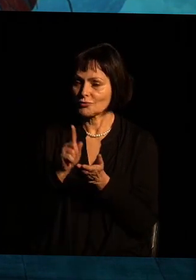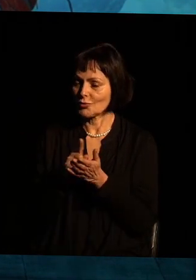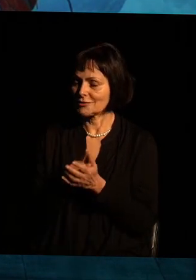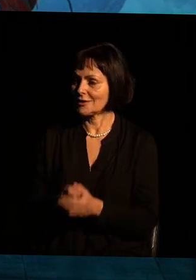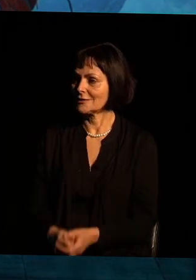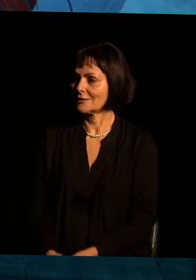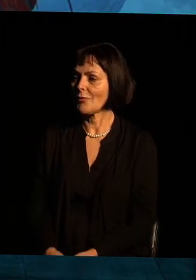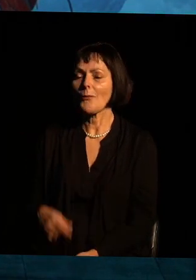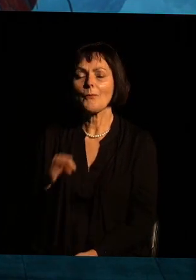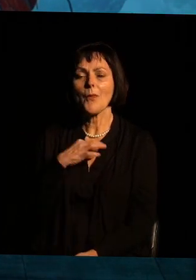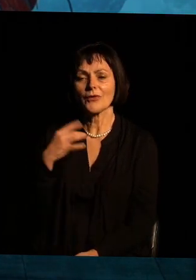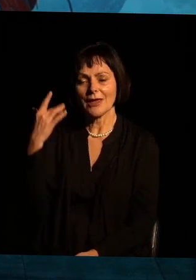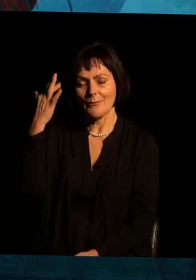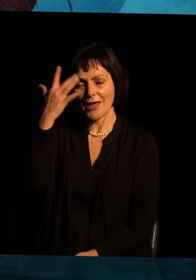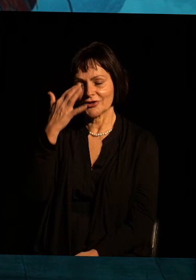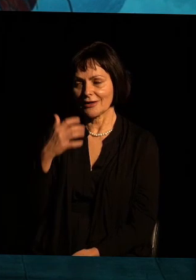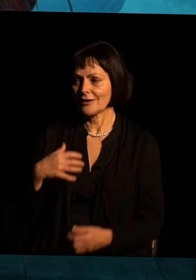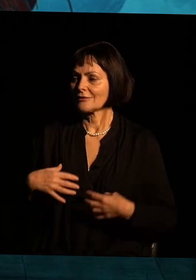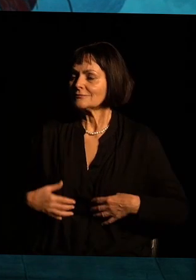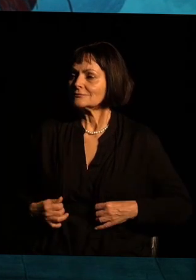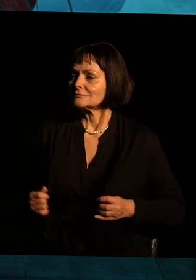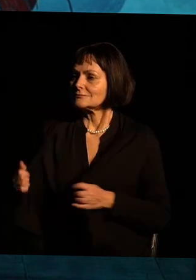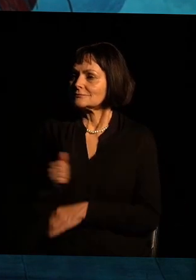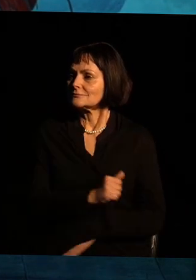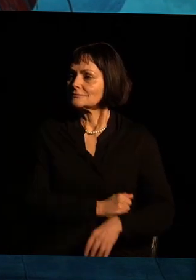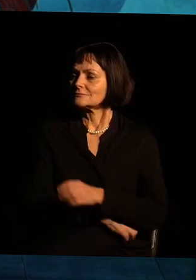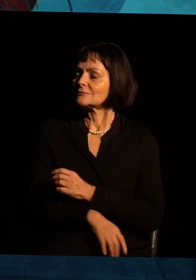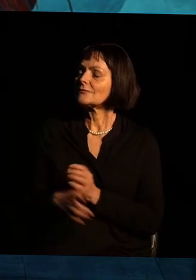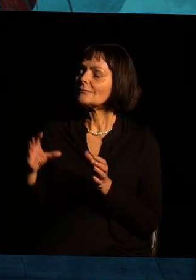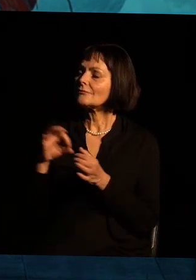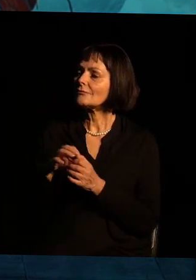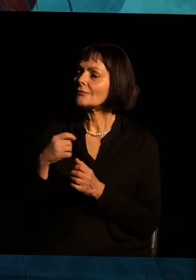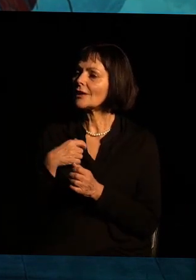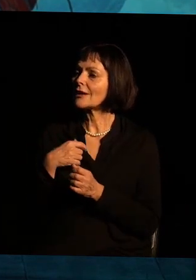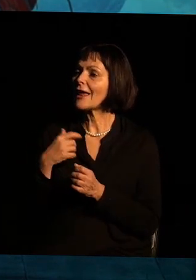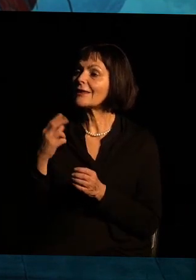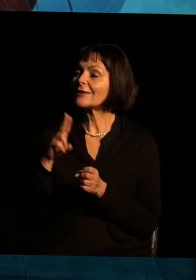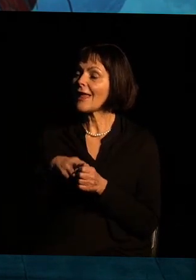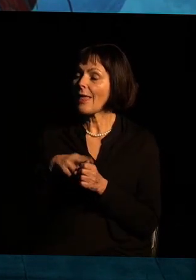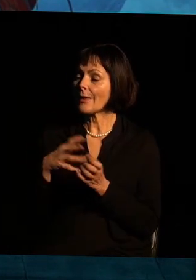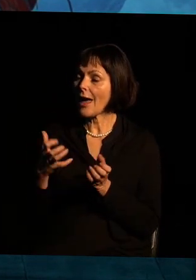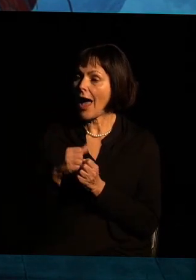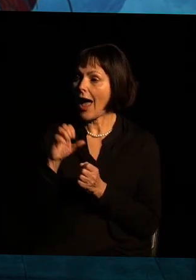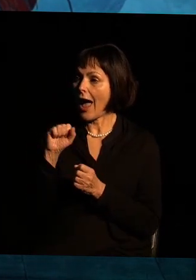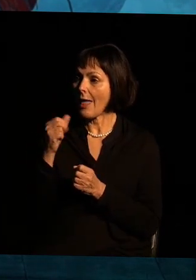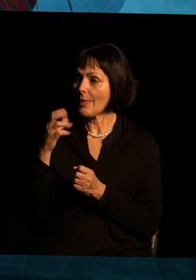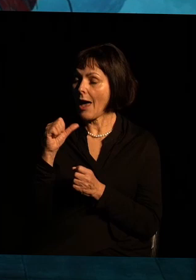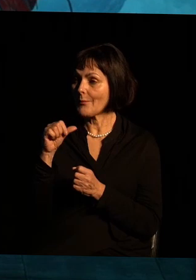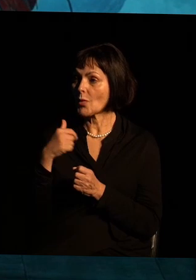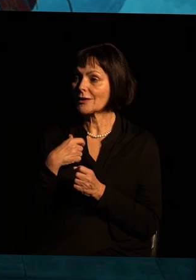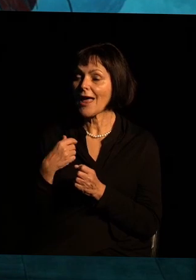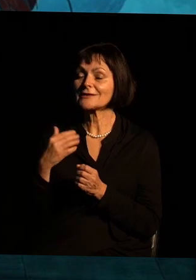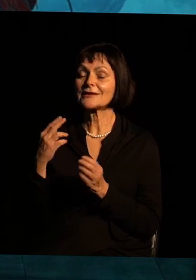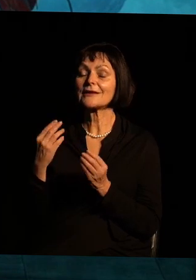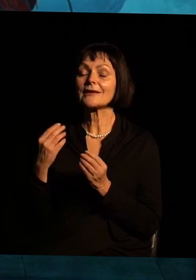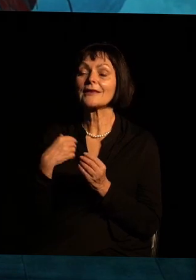Bo to było takie twoje marzenie przez całą karierę, to znaczy co się zbiega akurat data zdobycia Annapurny z twoją datą urodzin